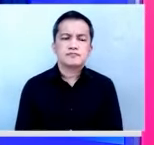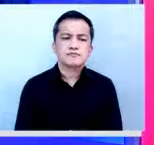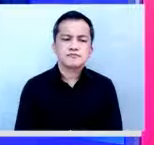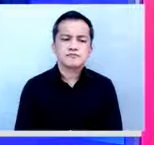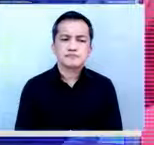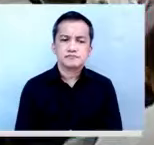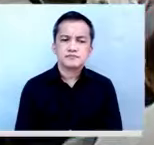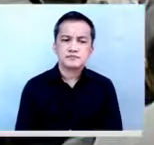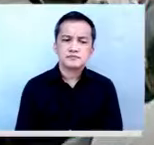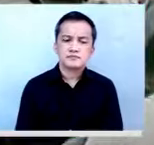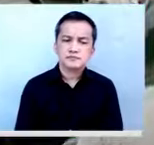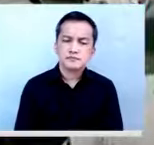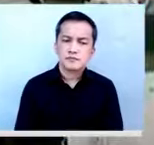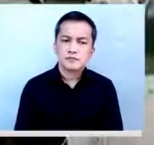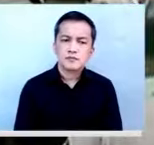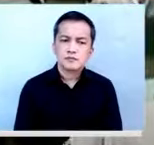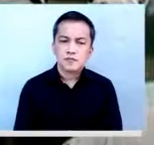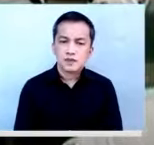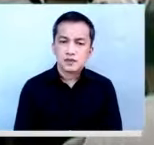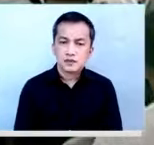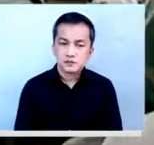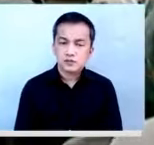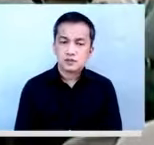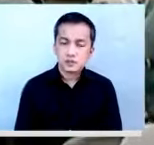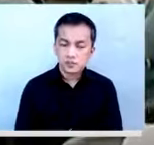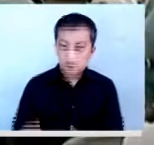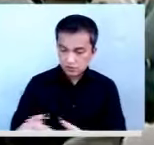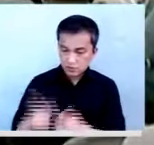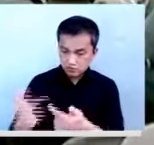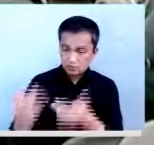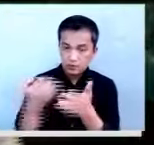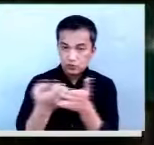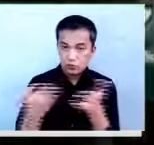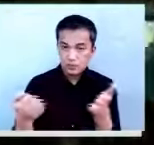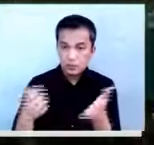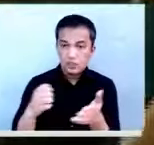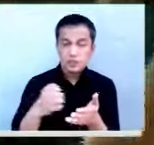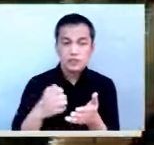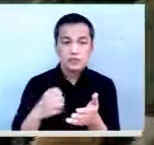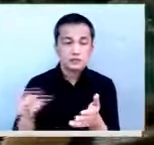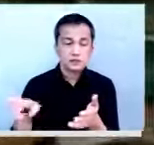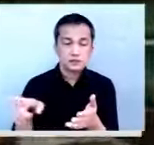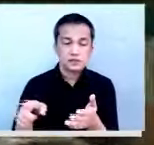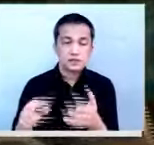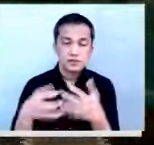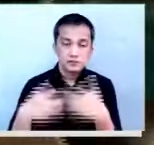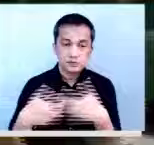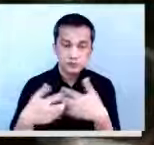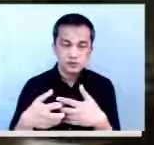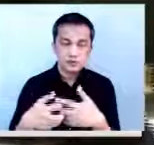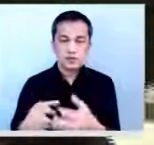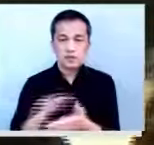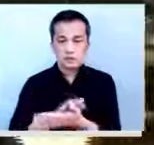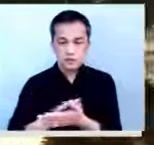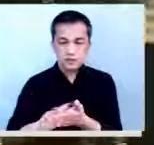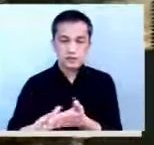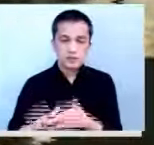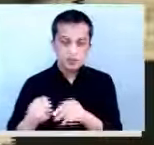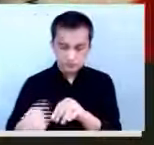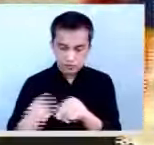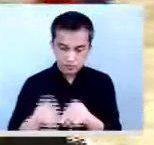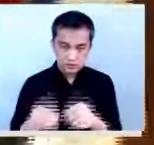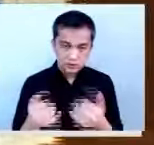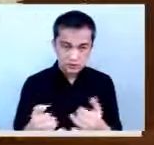Jester, alam mo, itinurn over itong mga equipment na ito para masiguro na magiging maayos yung sektor ng agrikultura natin. Lalo na